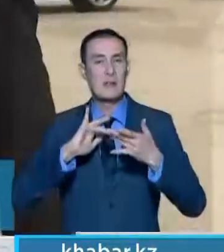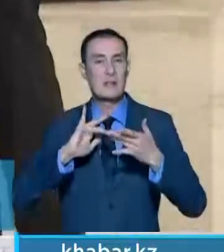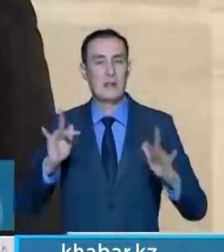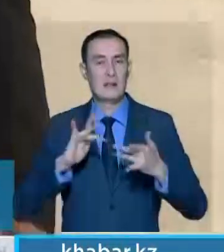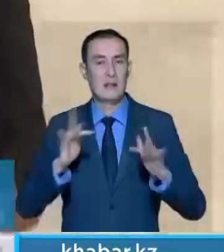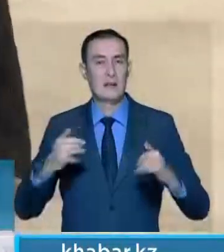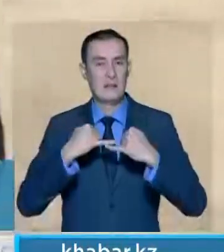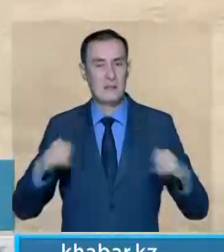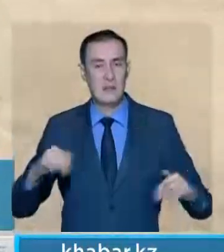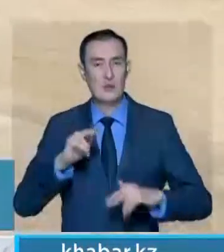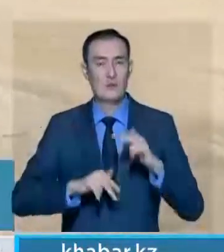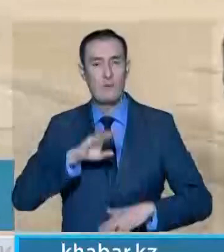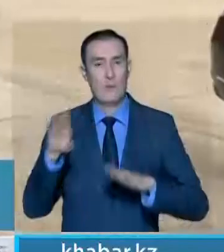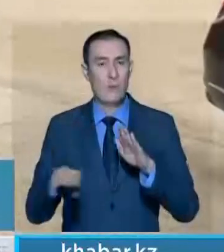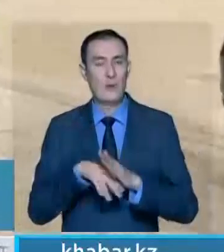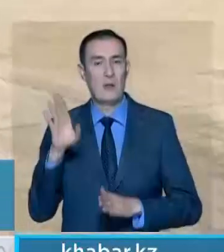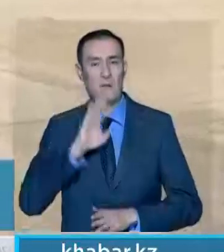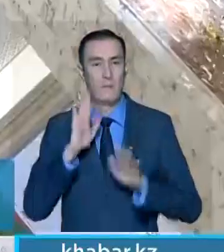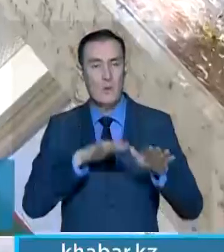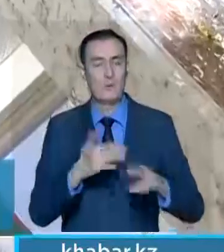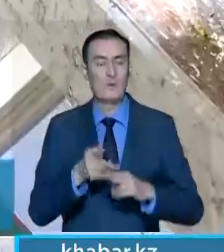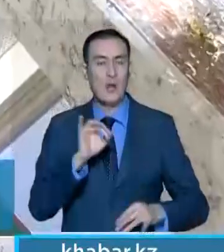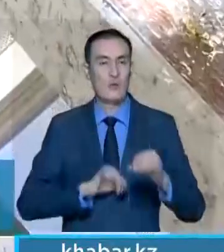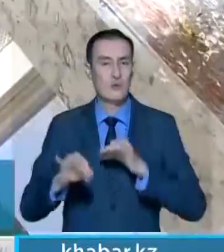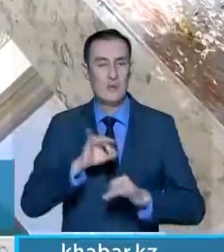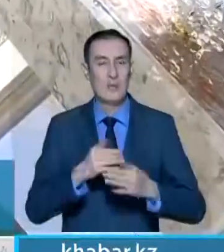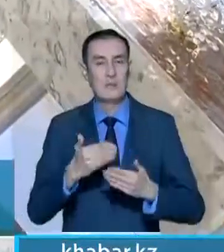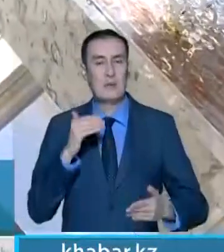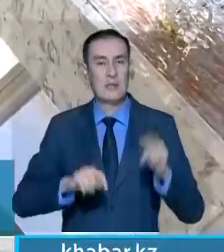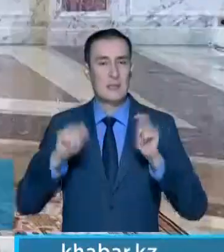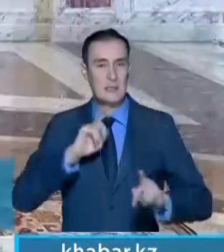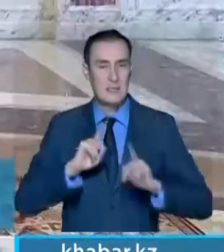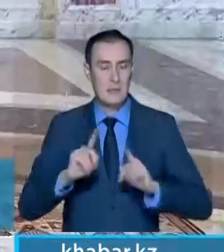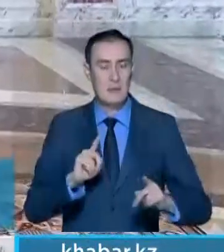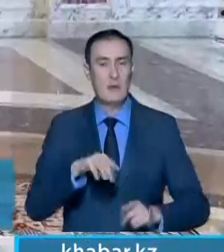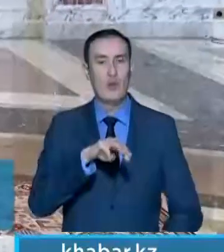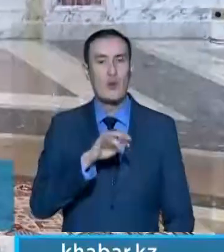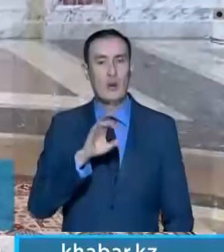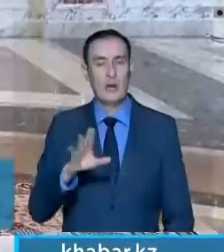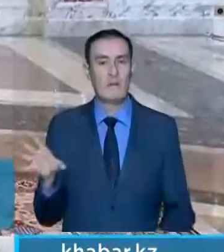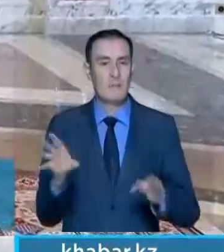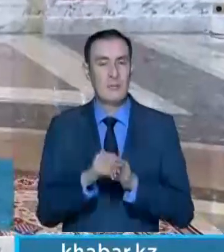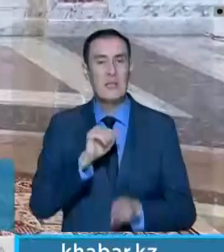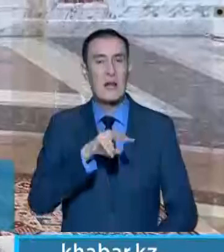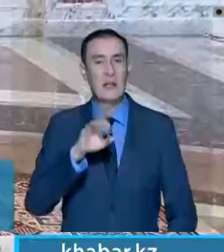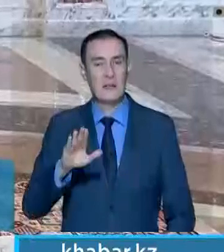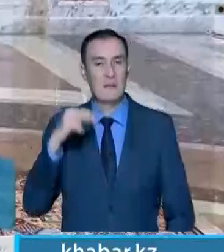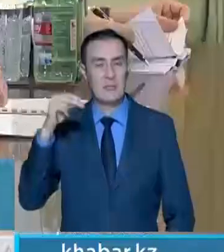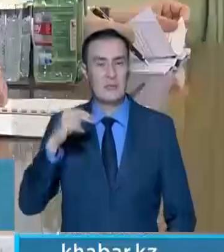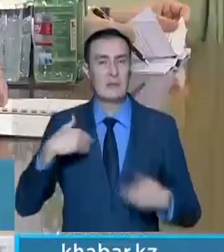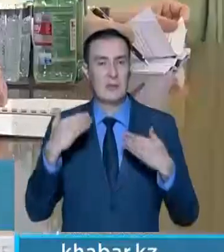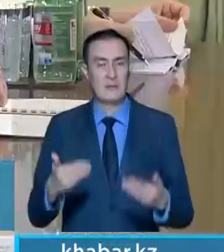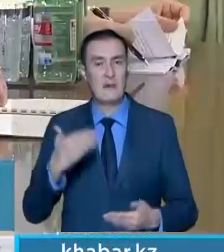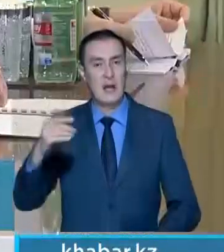связи, которую прокладывают по дну Каспия, обсуждали сегодня перед самим саммитом СПЕКа Касым-Жомарт Токаев и Ильхам Алиев. Президент